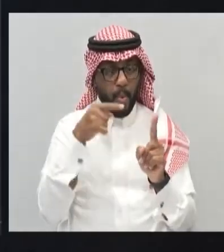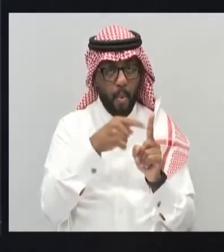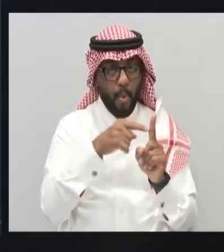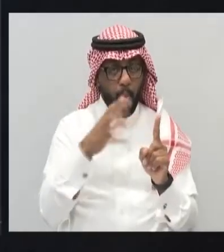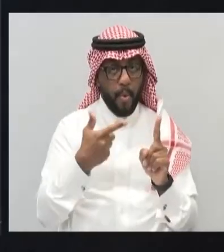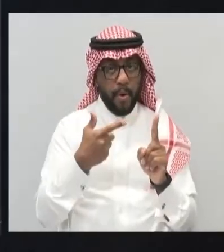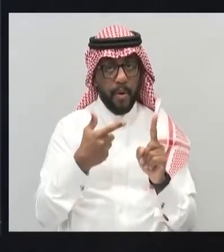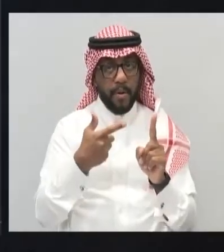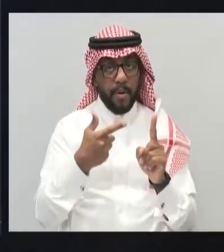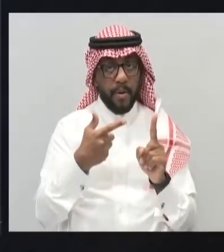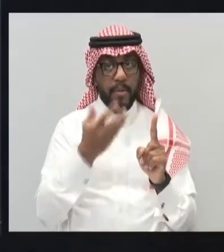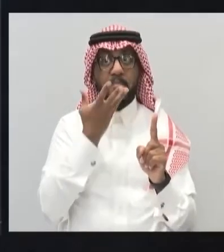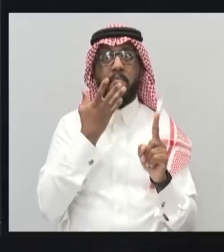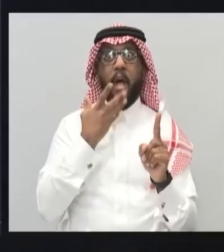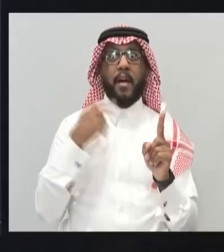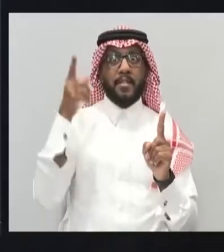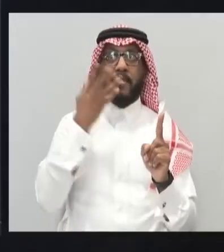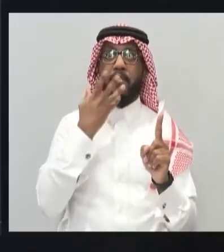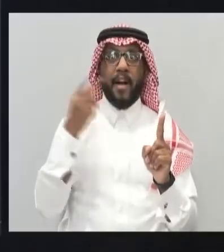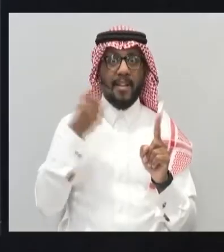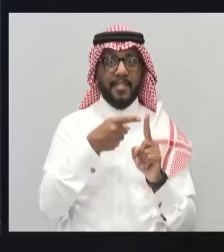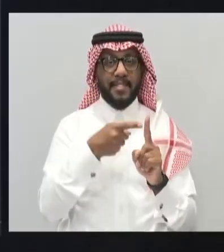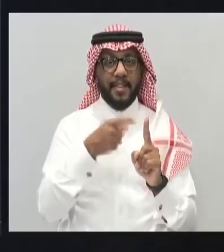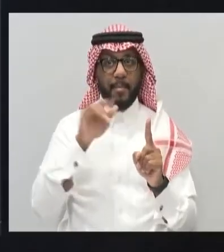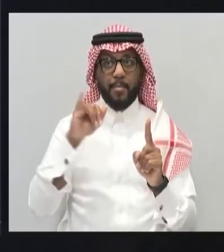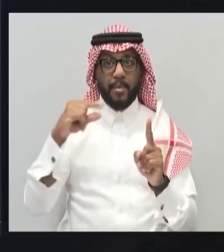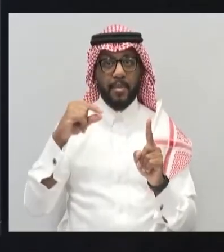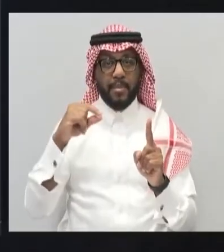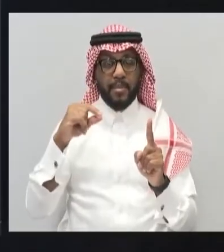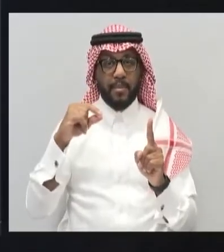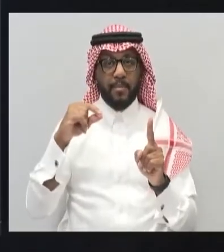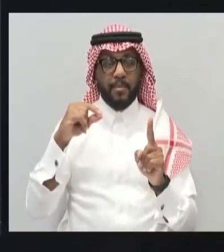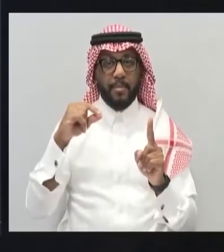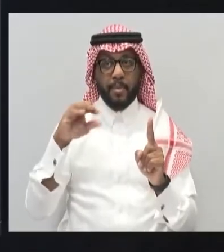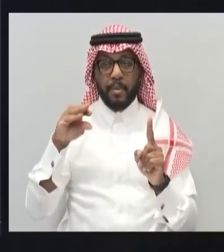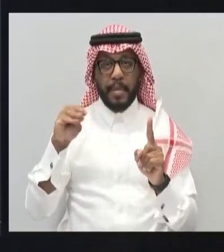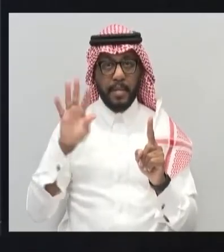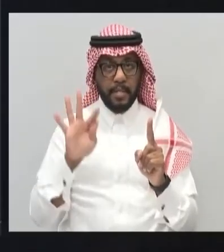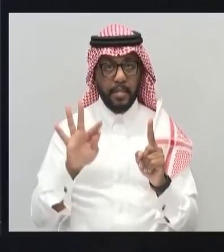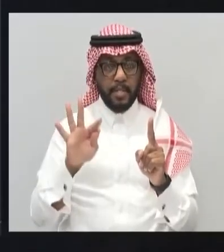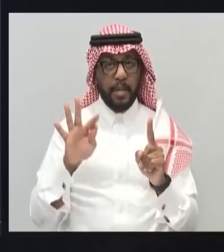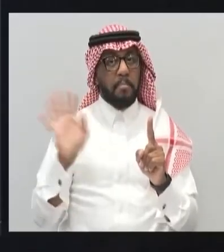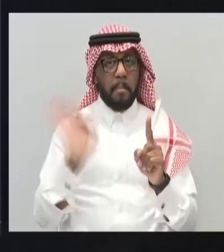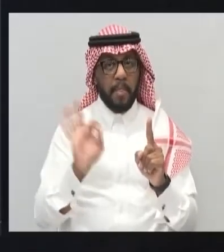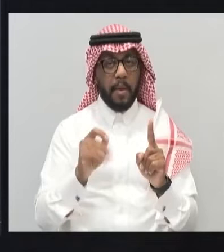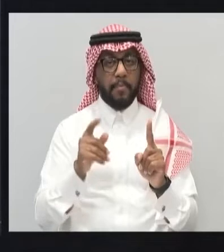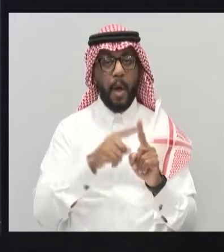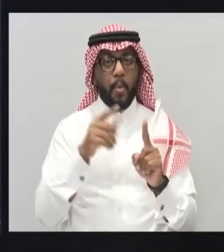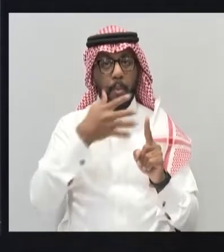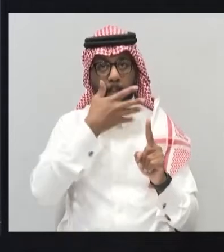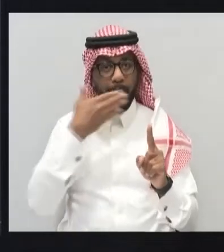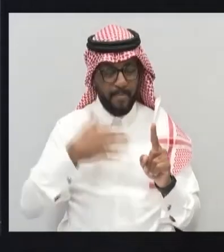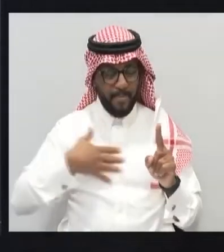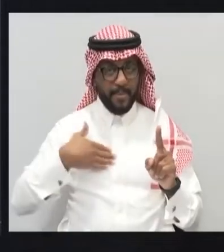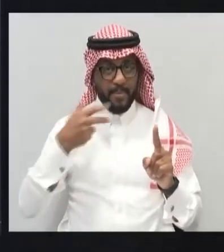وهو يبتهج مثلا او وهو مسرور او قابلت الطفل وهو